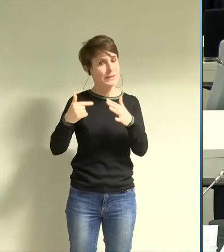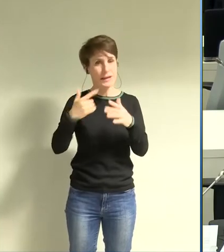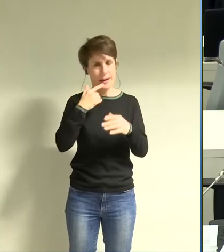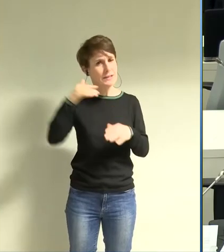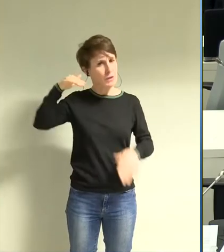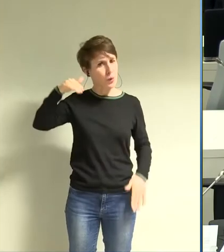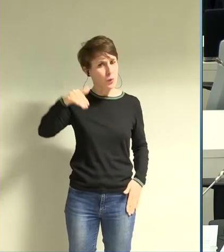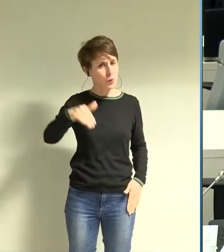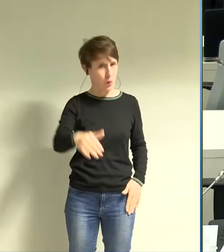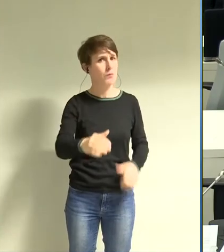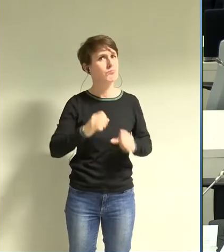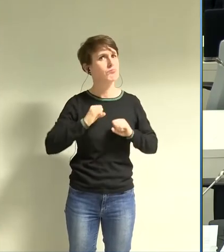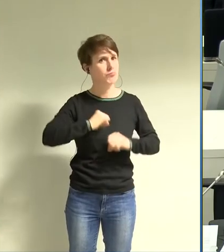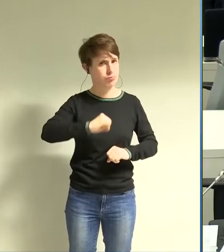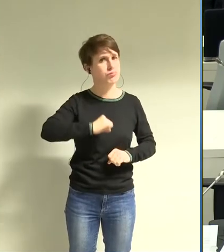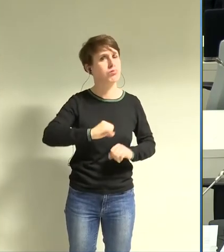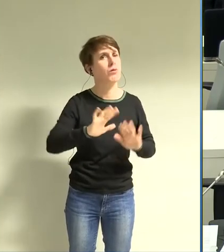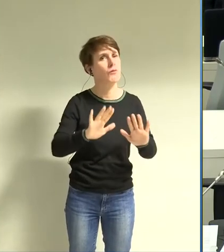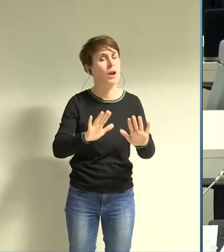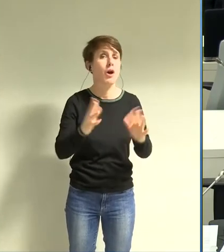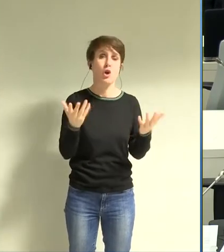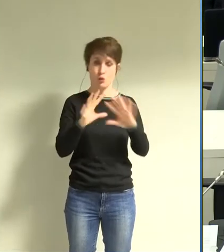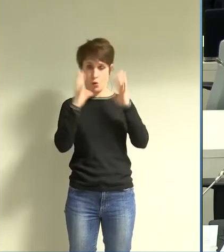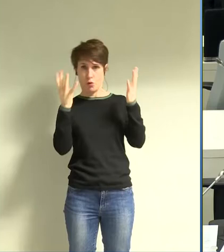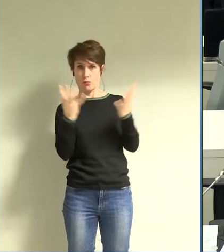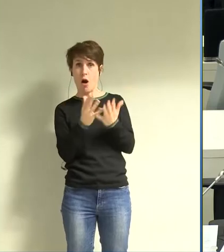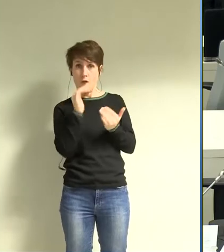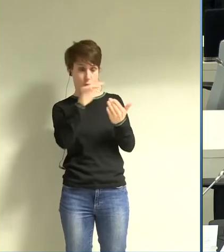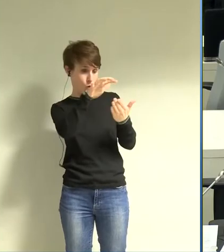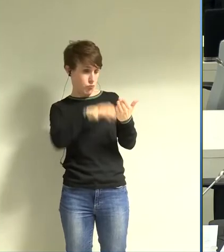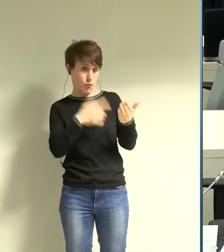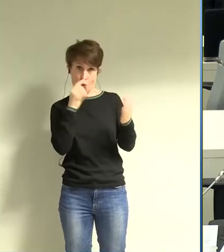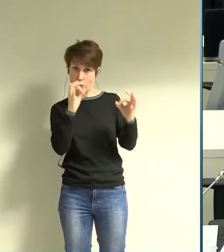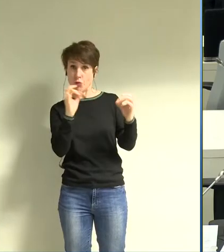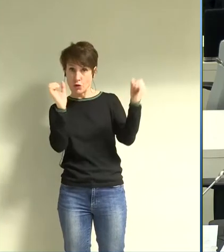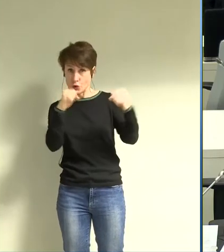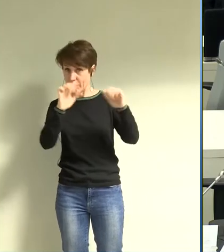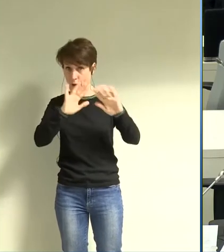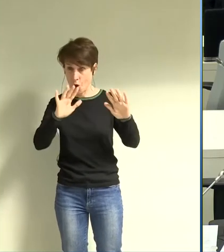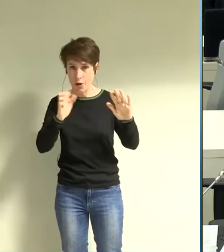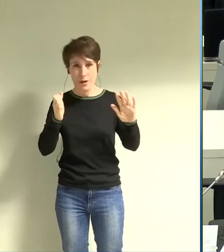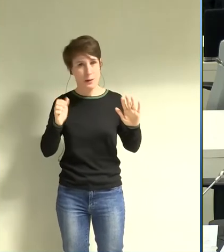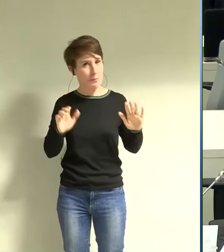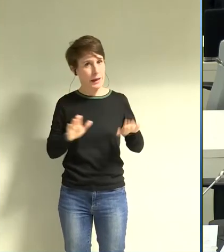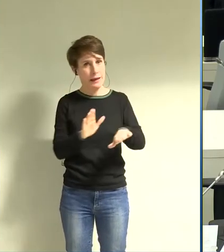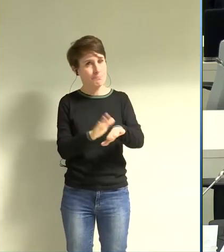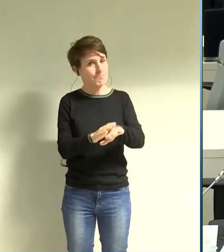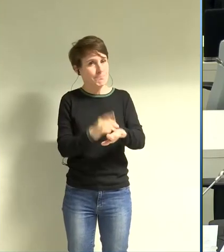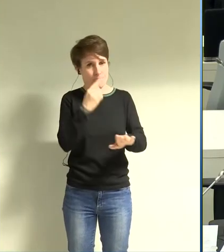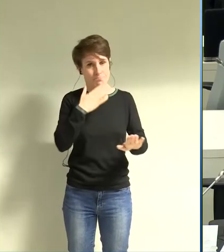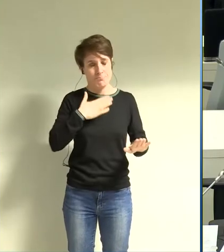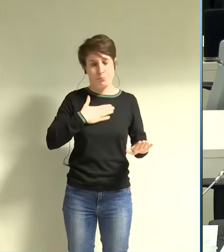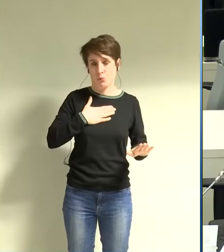fortement donc autant sur le fond j'entends le veut je le comprends je le partage en revanche je pense qu'il aurait été plus